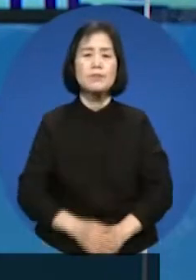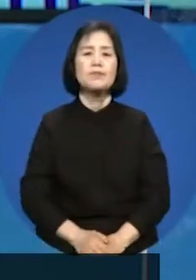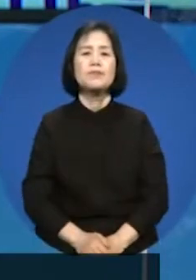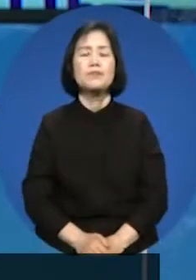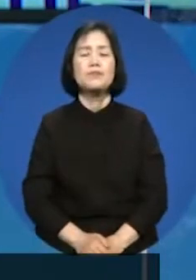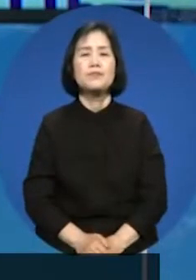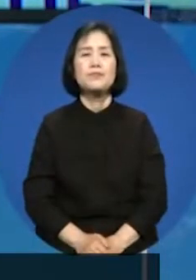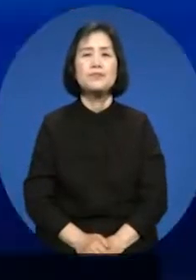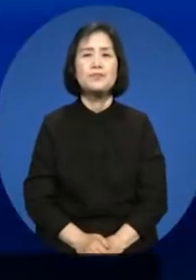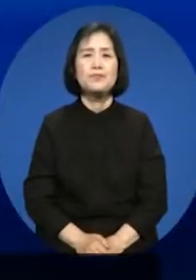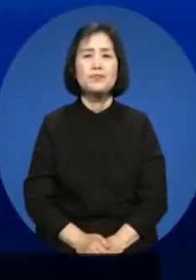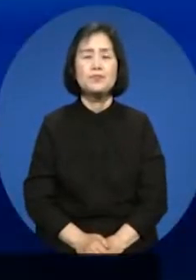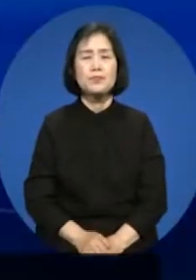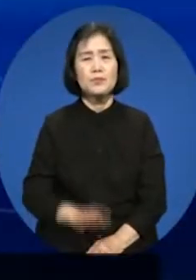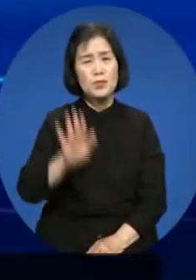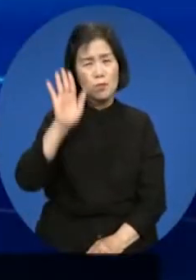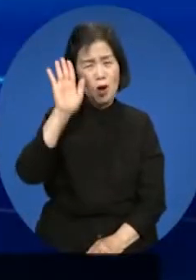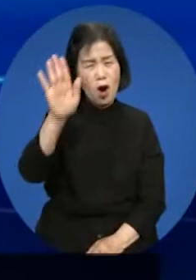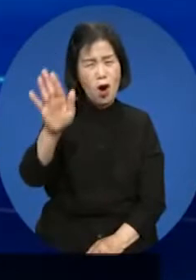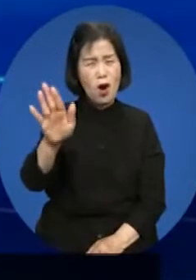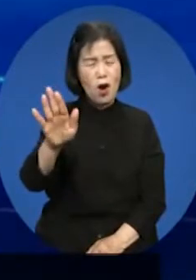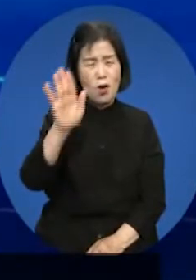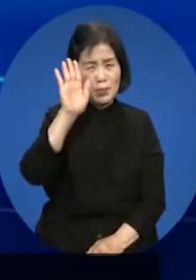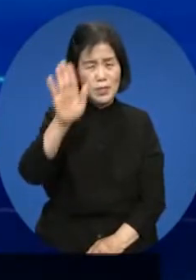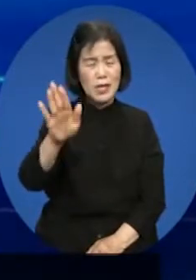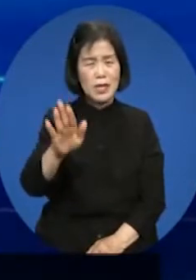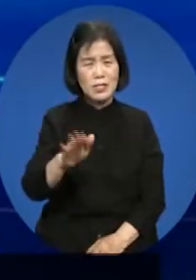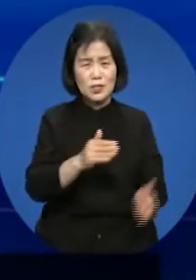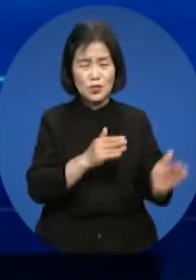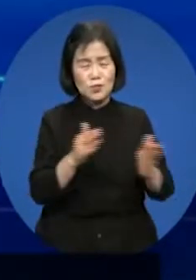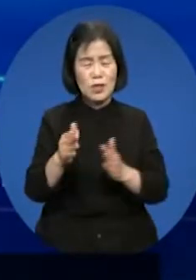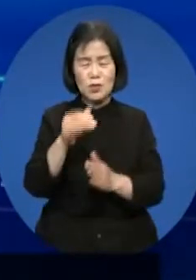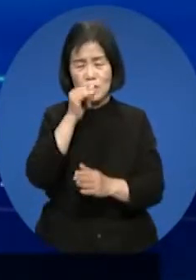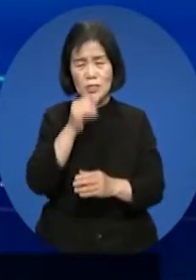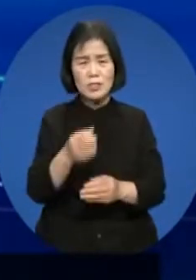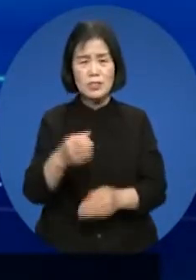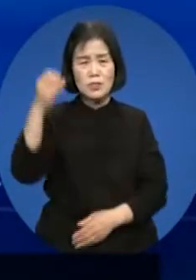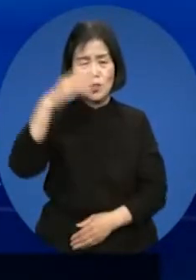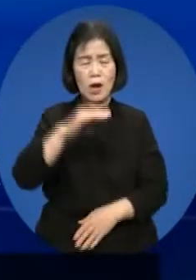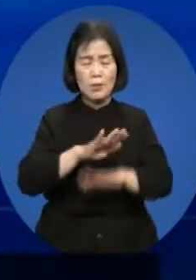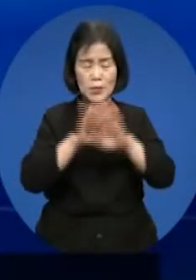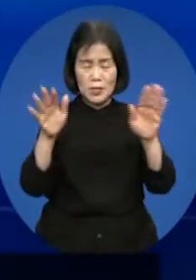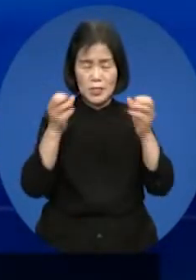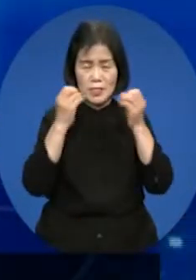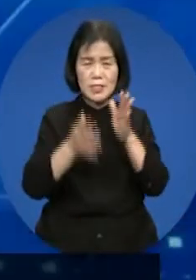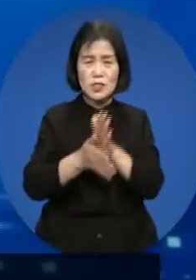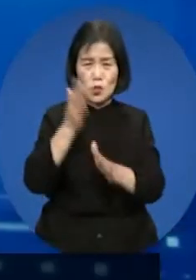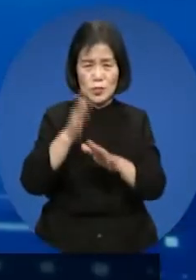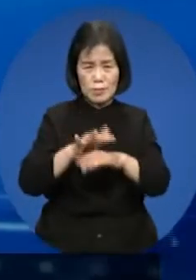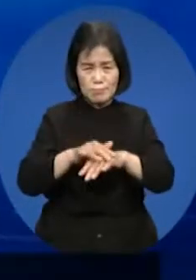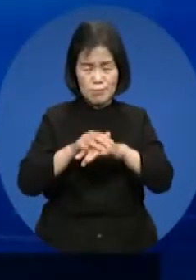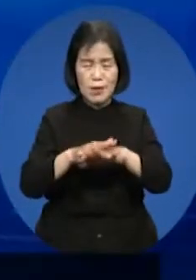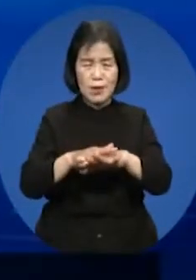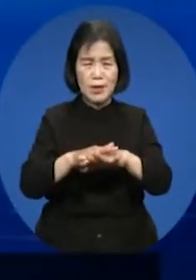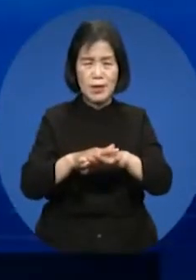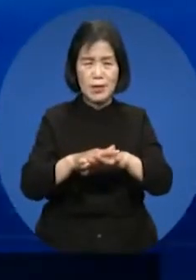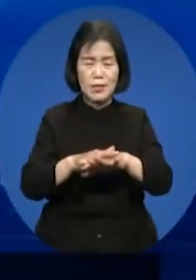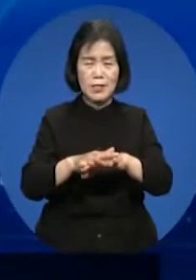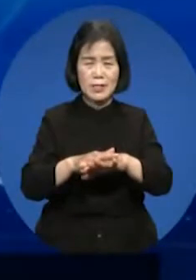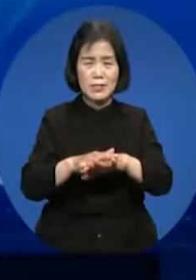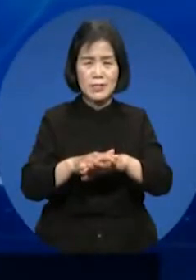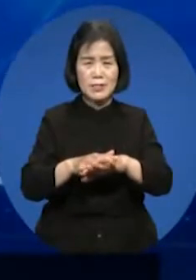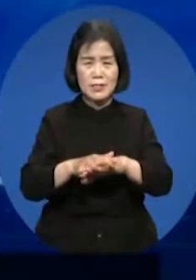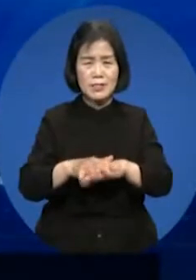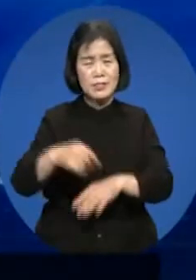알겠습니다. 아주 먼 미래까지 대비하고 있는 이 광명 신도시의 청사진 아마 시청자 여러분들께서도 좀 생생하게